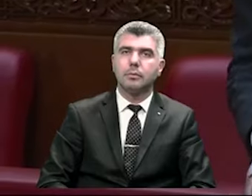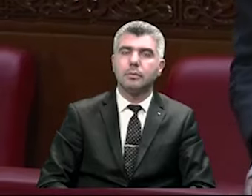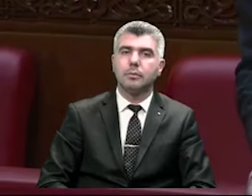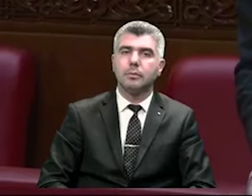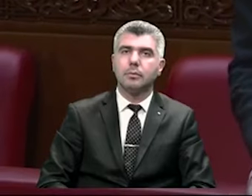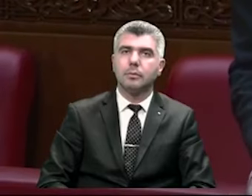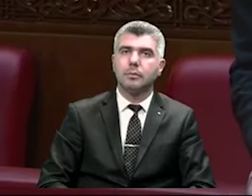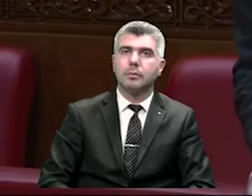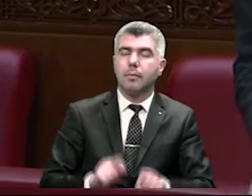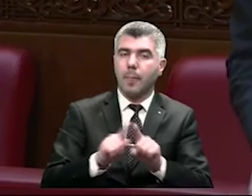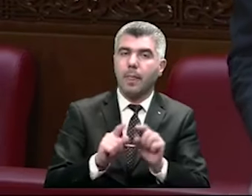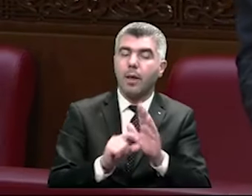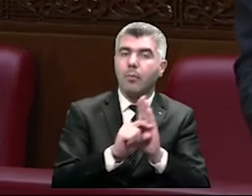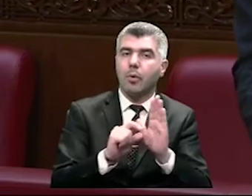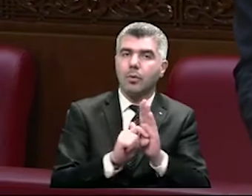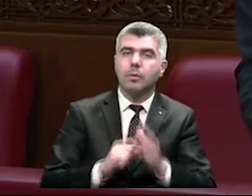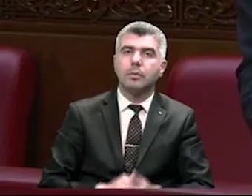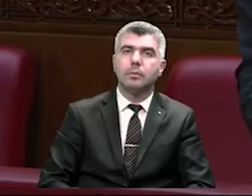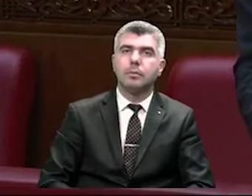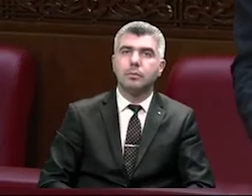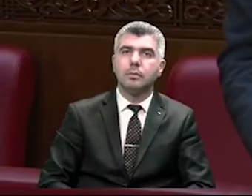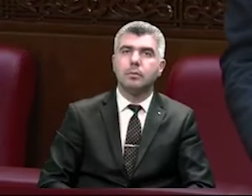شوف انا انا هذا موضوع